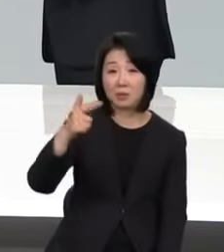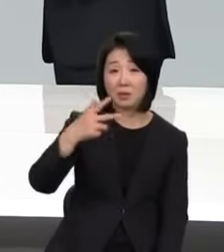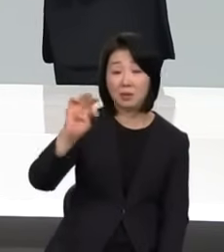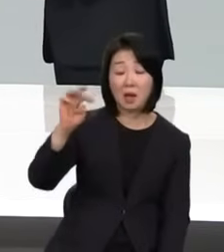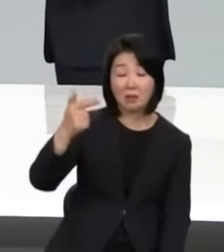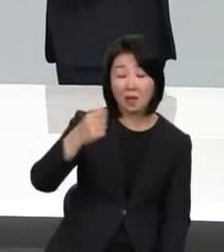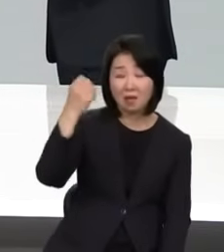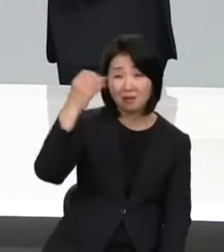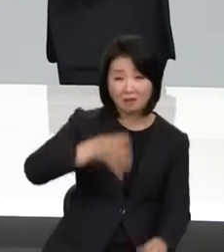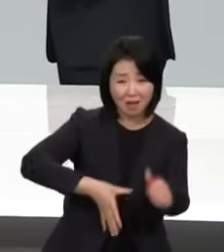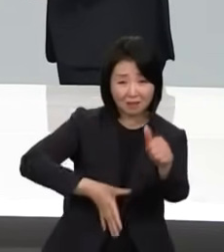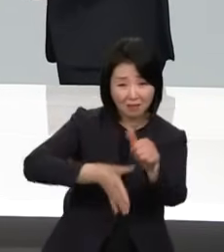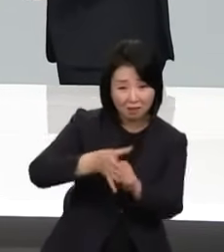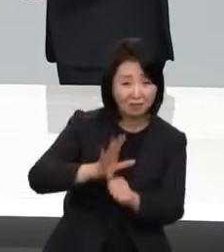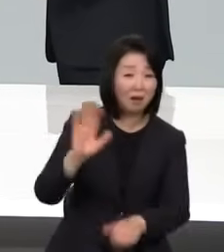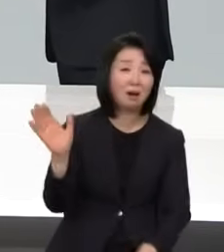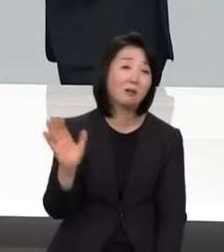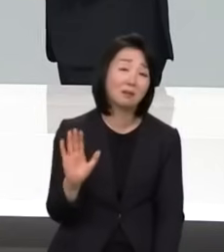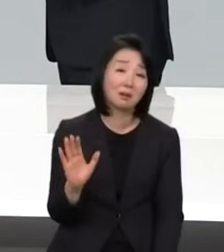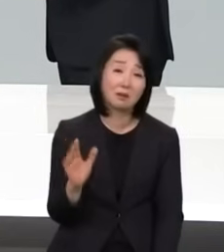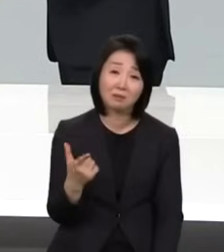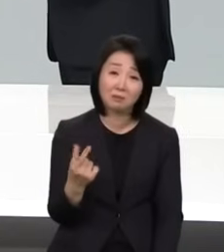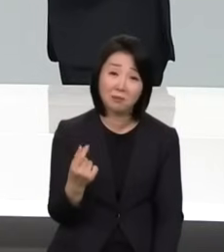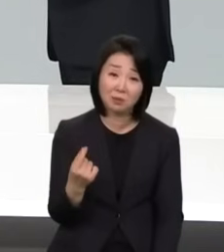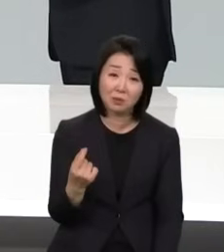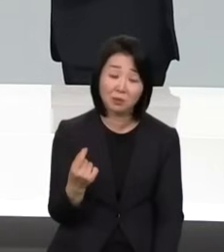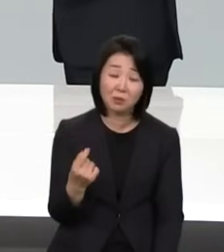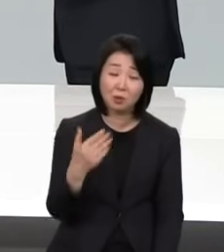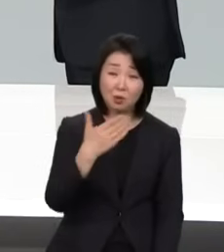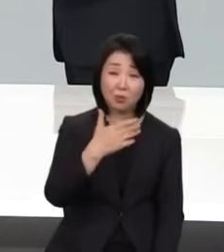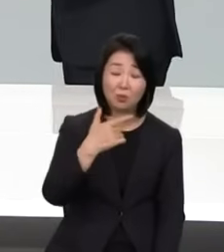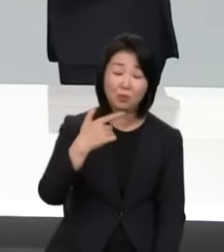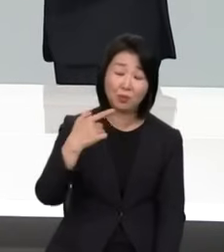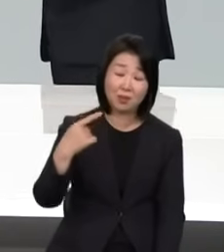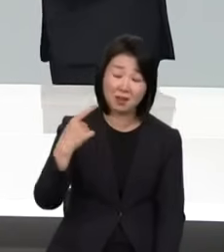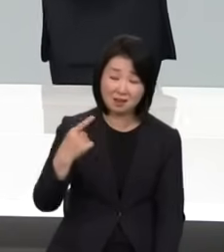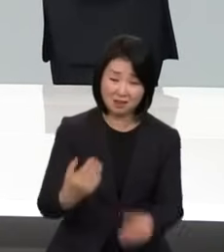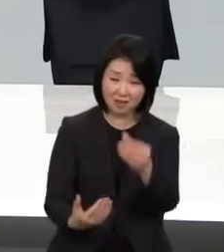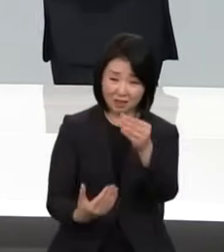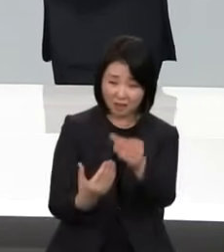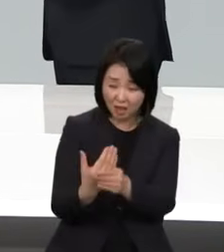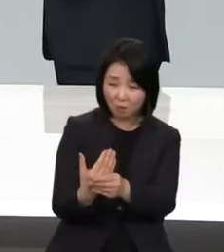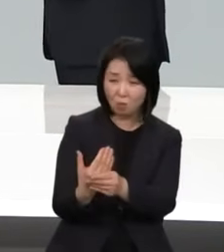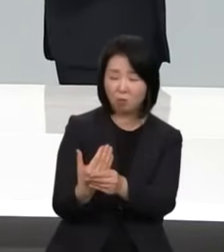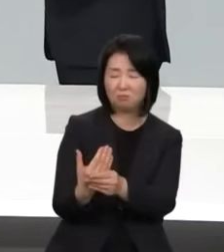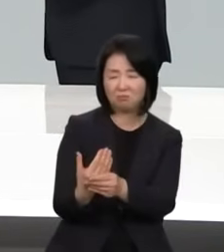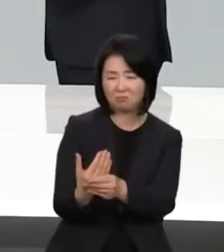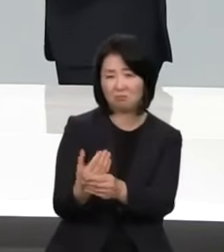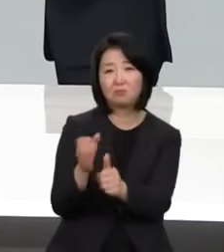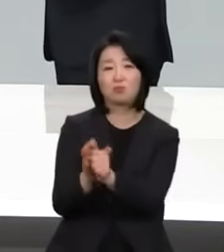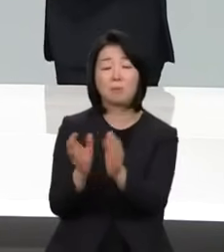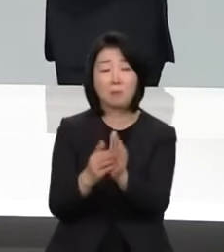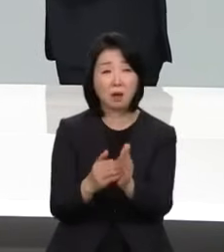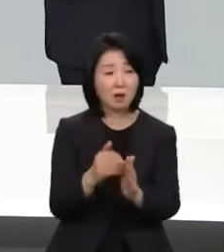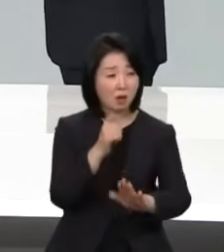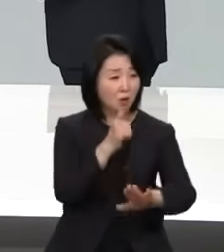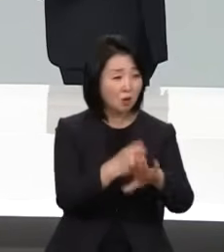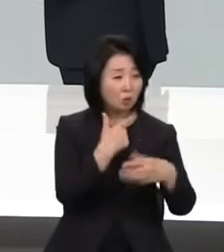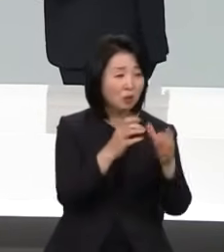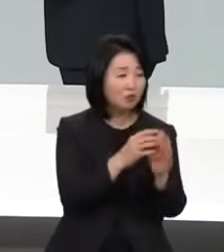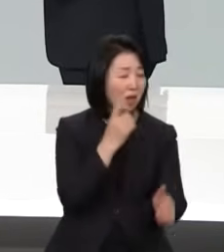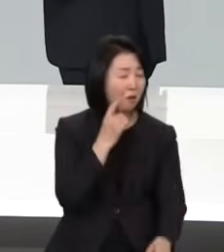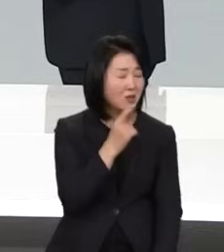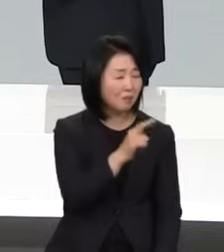그냥 테러리스트라고 보기도 힘들잖아요. 9.11의 주역이었죠. 네. 자, 그러니까 이제 설사 거짓말을 잘한다 민주당이 또는 국민을